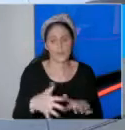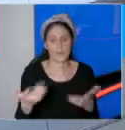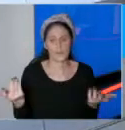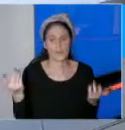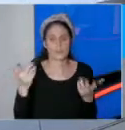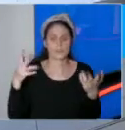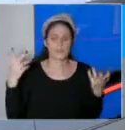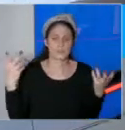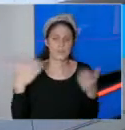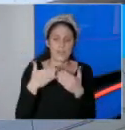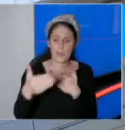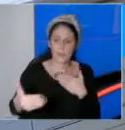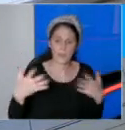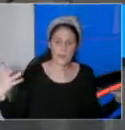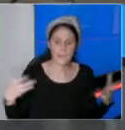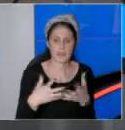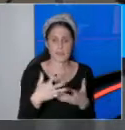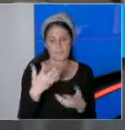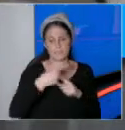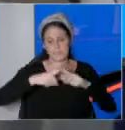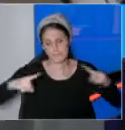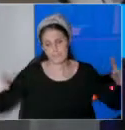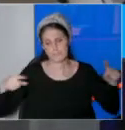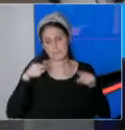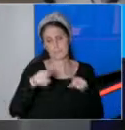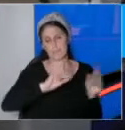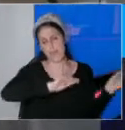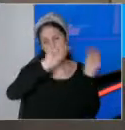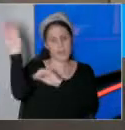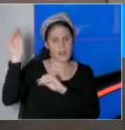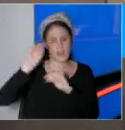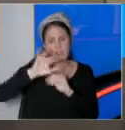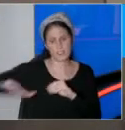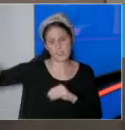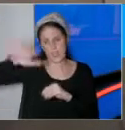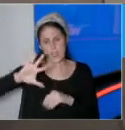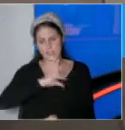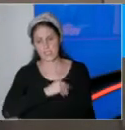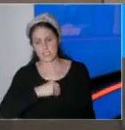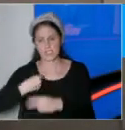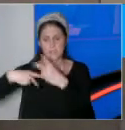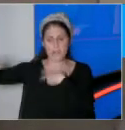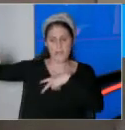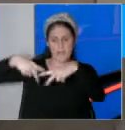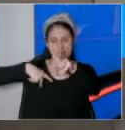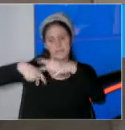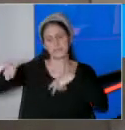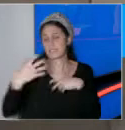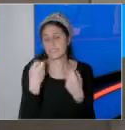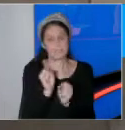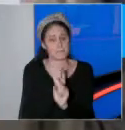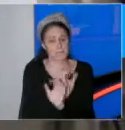ואירועים חברתיים כאלה ואחרים, ומעבר לשטחי הרשות הפלסטינית וחזרה. אם לא תהיה